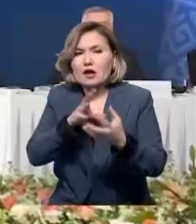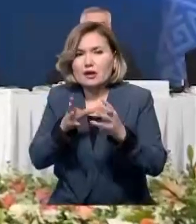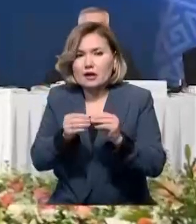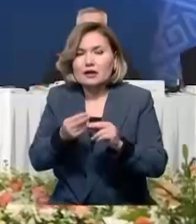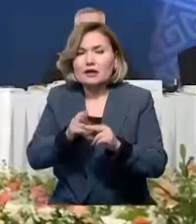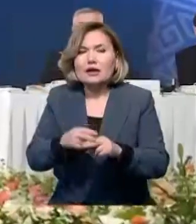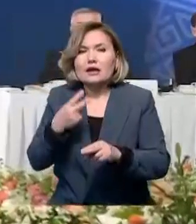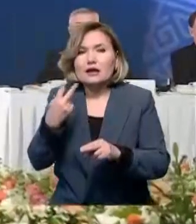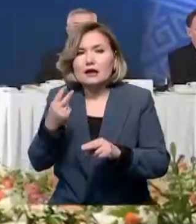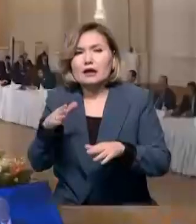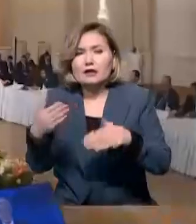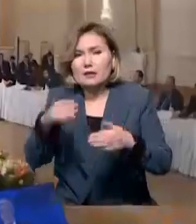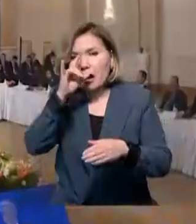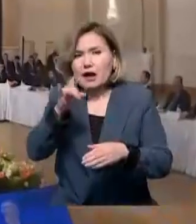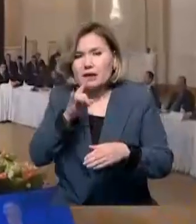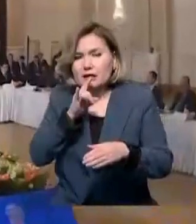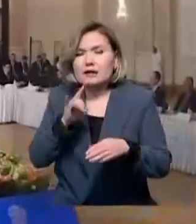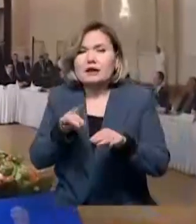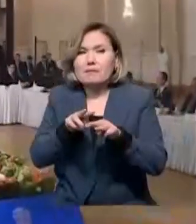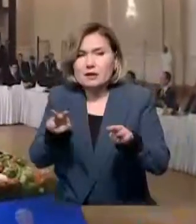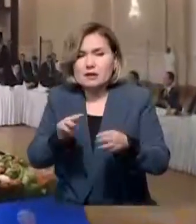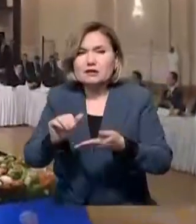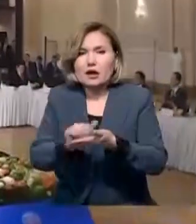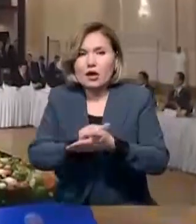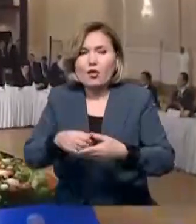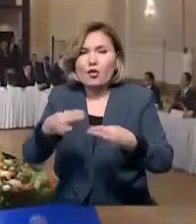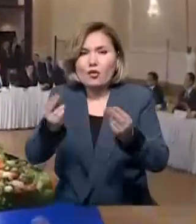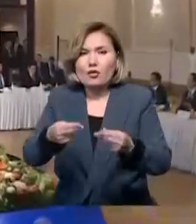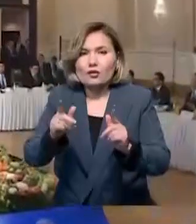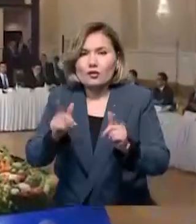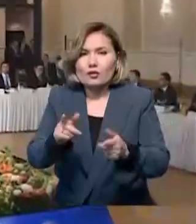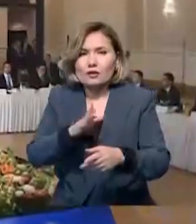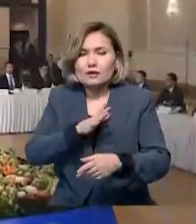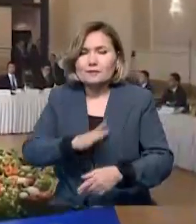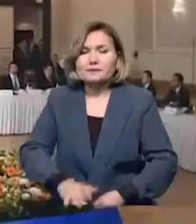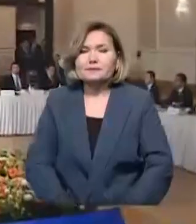үстел қорытындысы бойынша екі тараптың іскер топтары бірқатар құжатқа қол қойды.